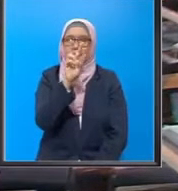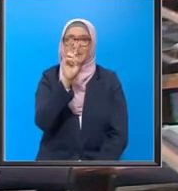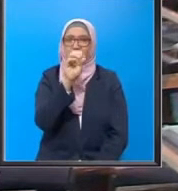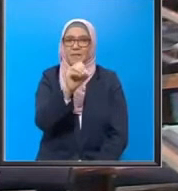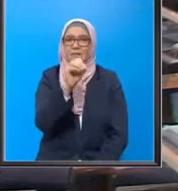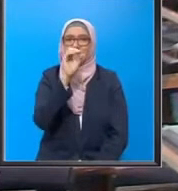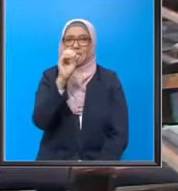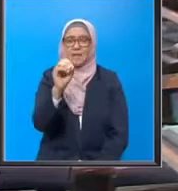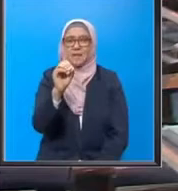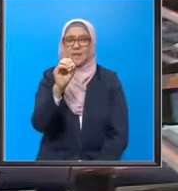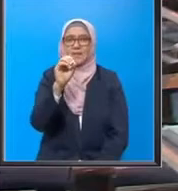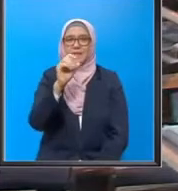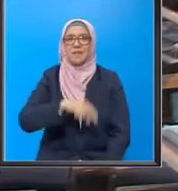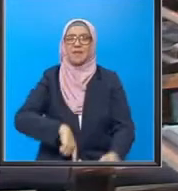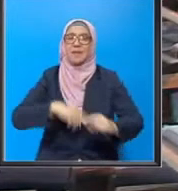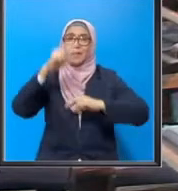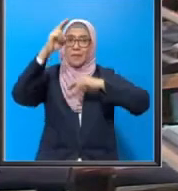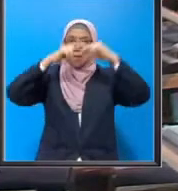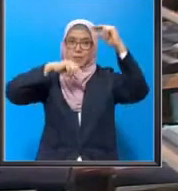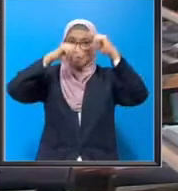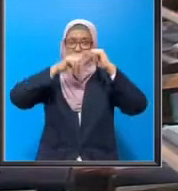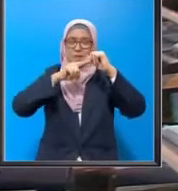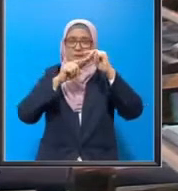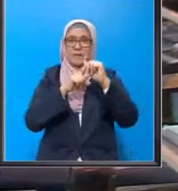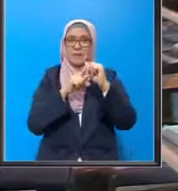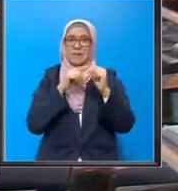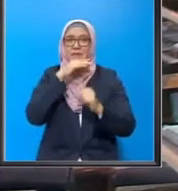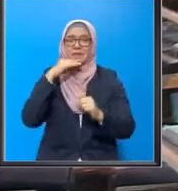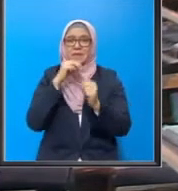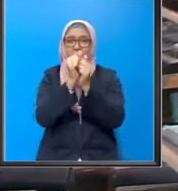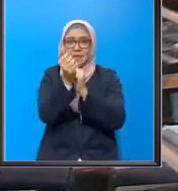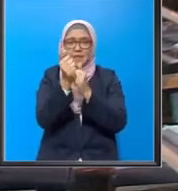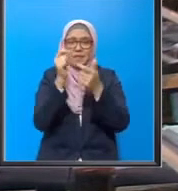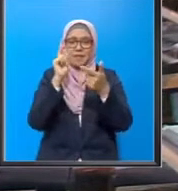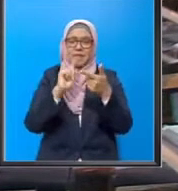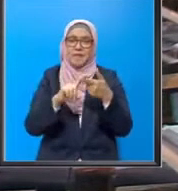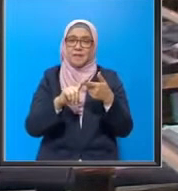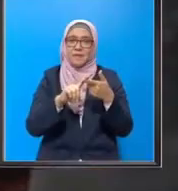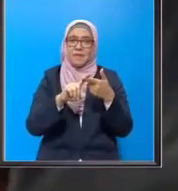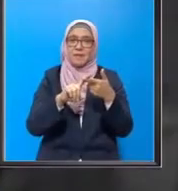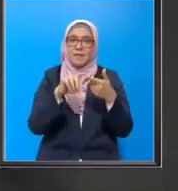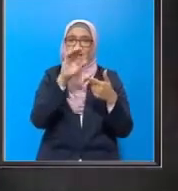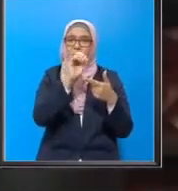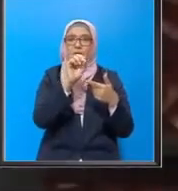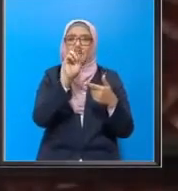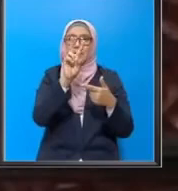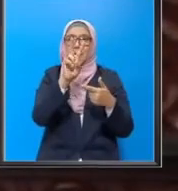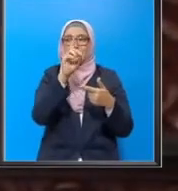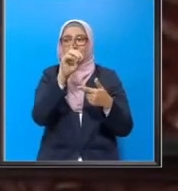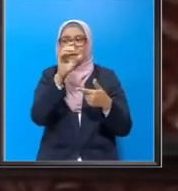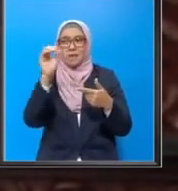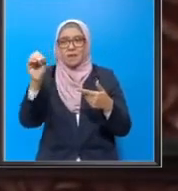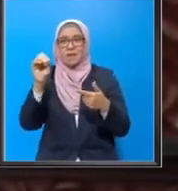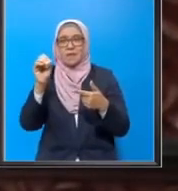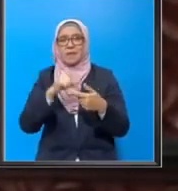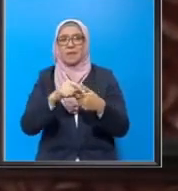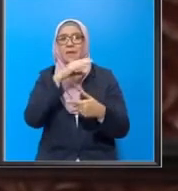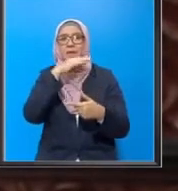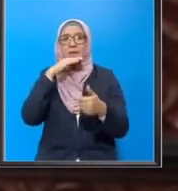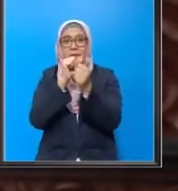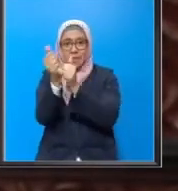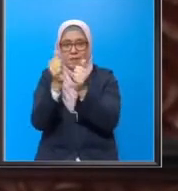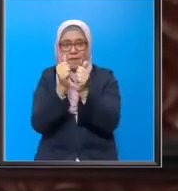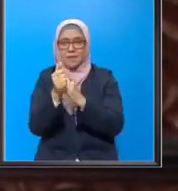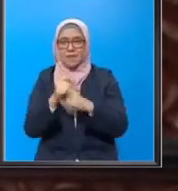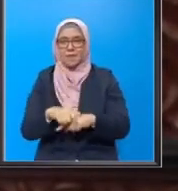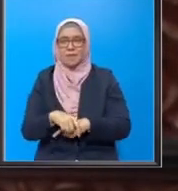200 pembangunan belia dan sukan 200219 dan sungkan Hai pelanggan nah